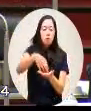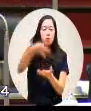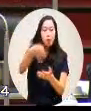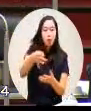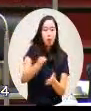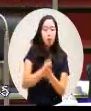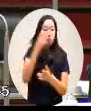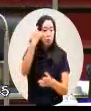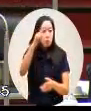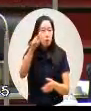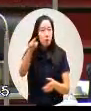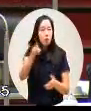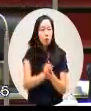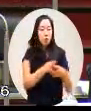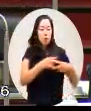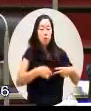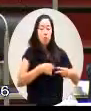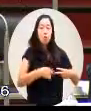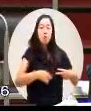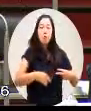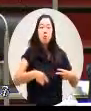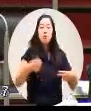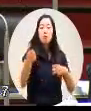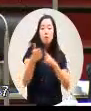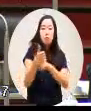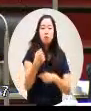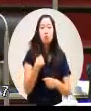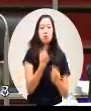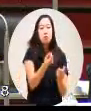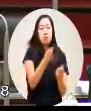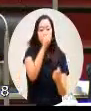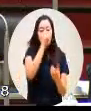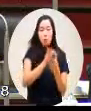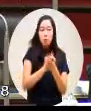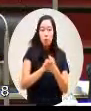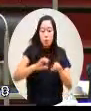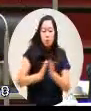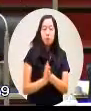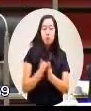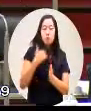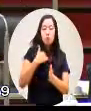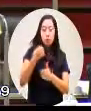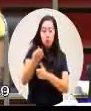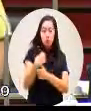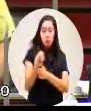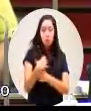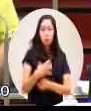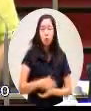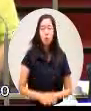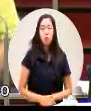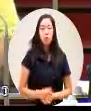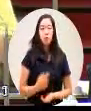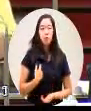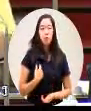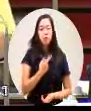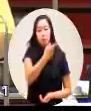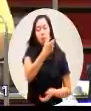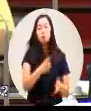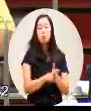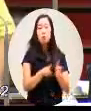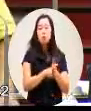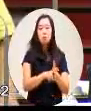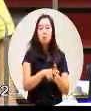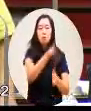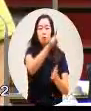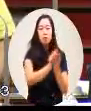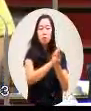工咱的蔡议员蔡德金嘛是我的好朋友，虽然甲我讲这个代志，我迄阵拄啊含。林